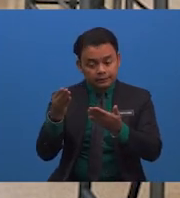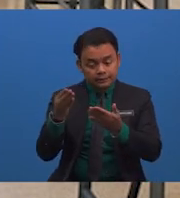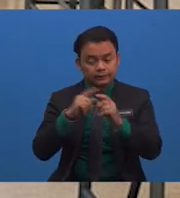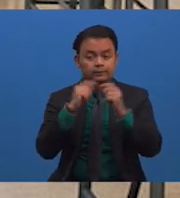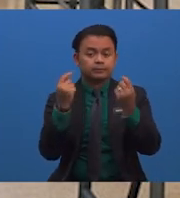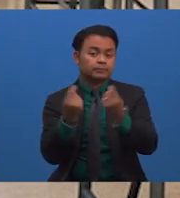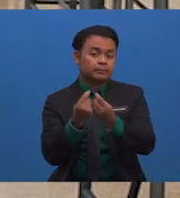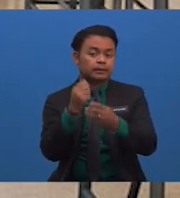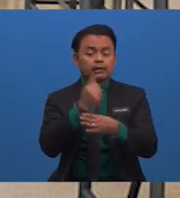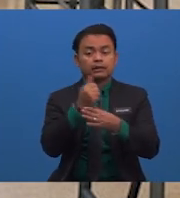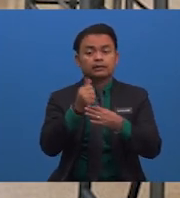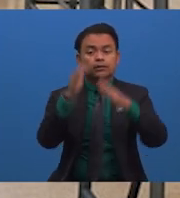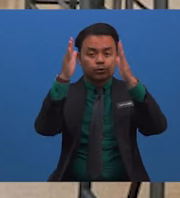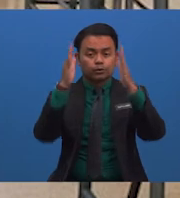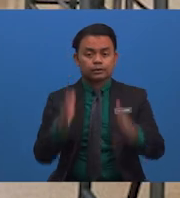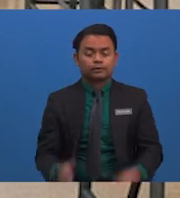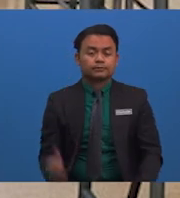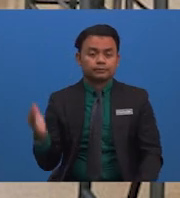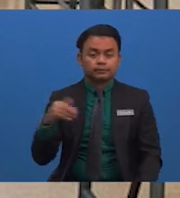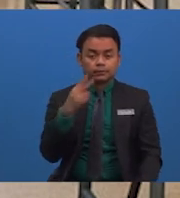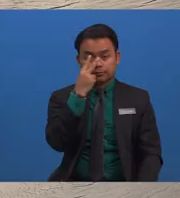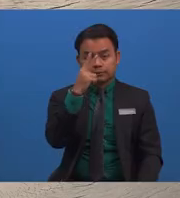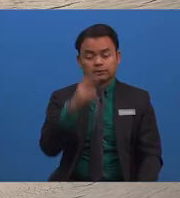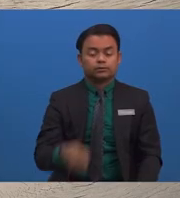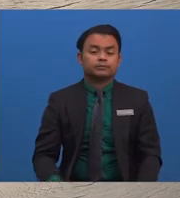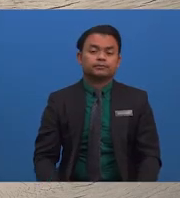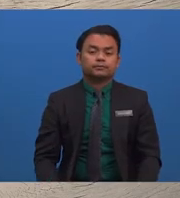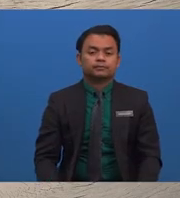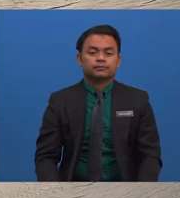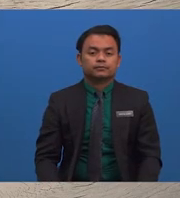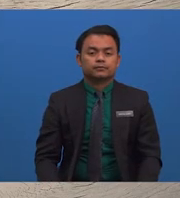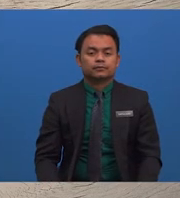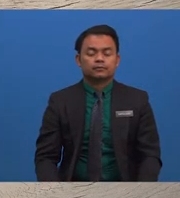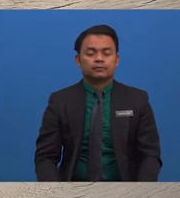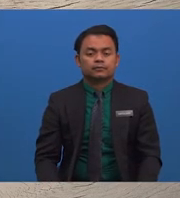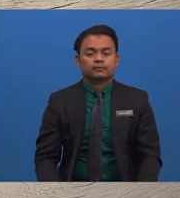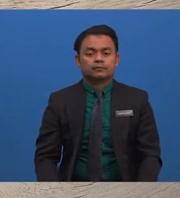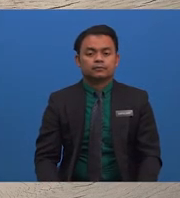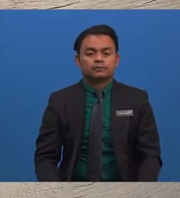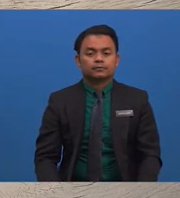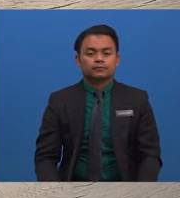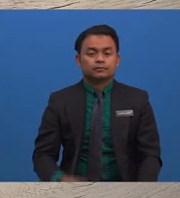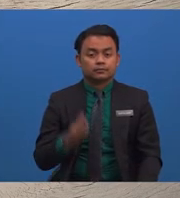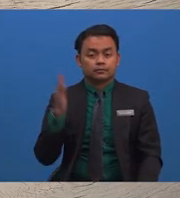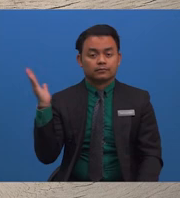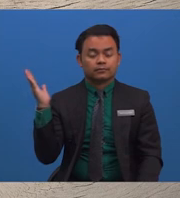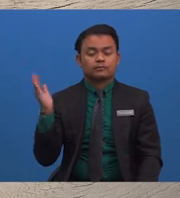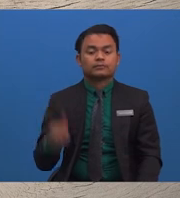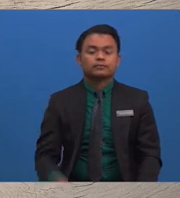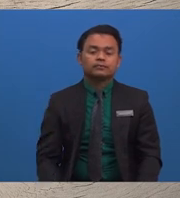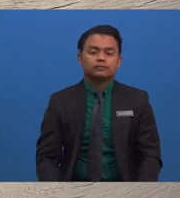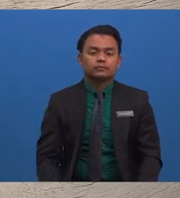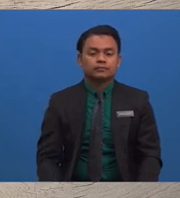lihat suasana yang terdapat dalam situasi 8 iaitu riadah di taman. Untuk pengetahuan